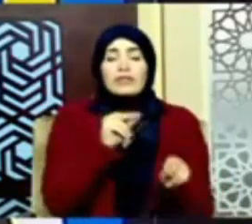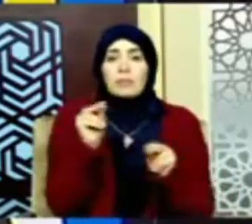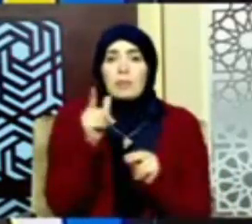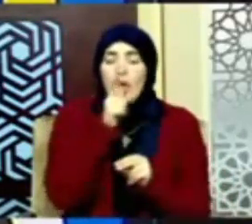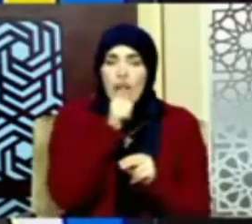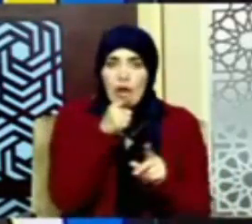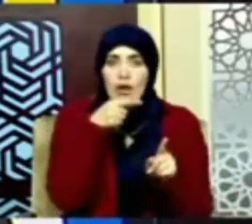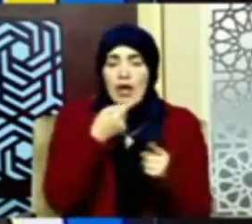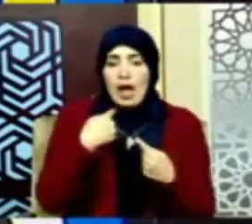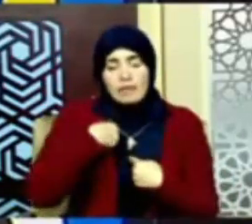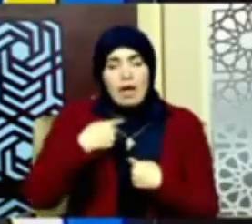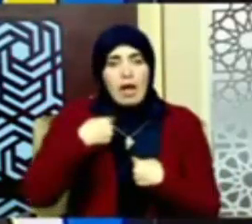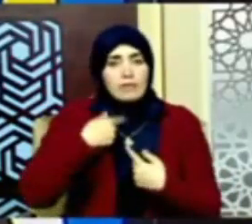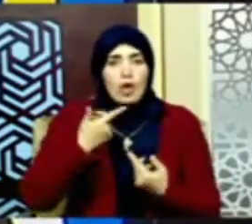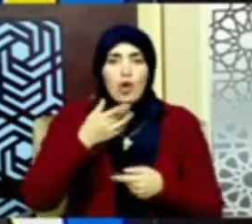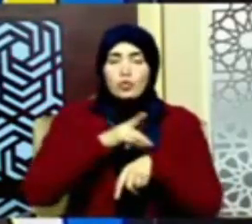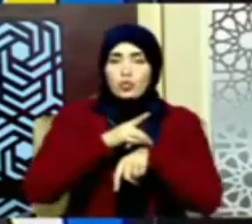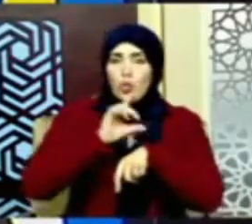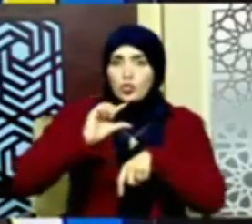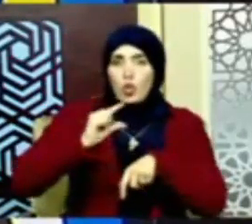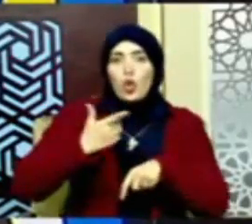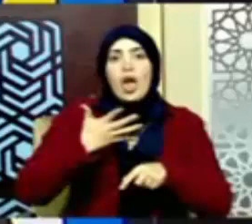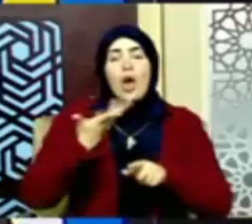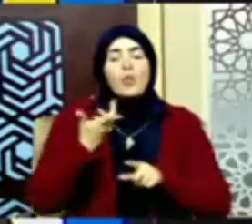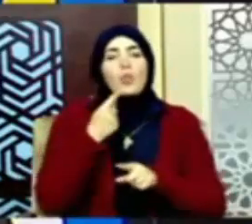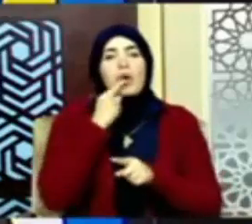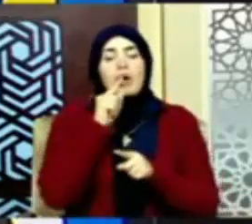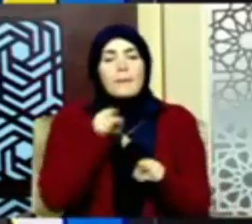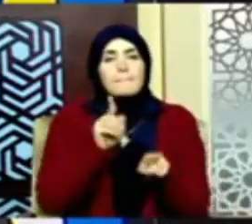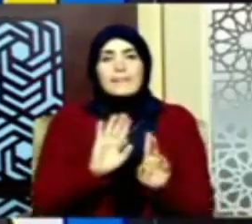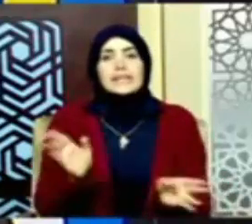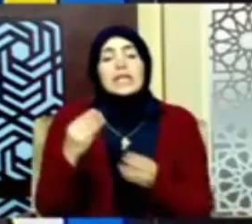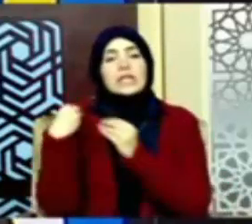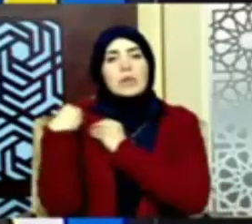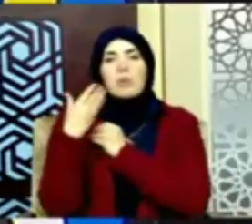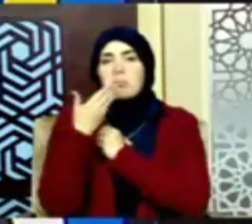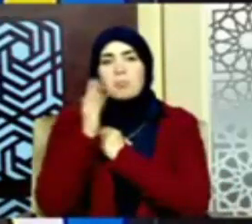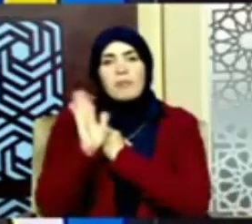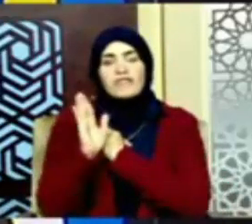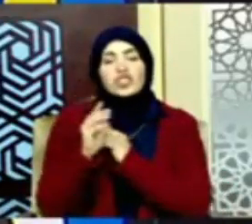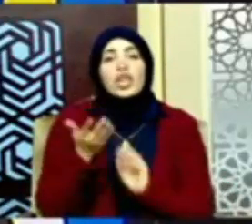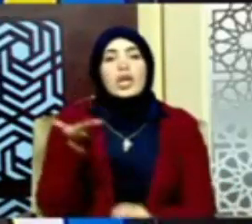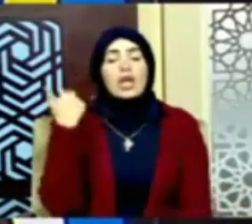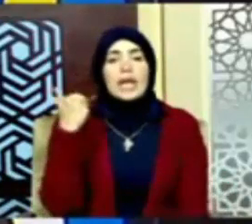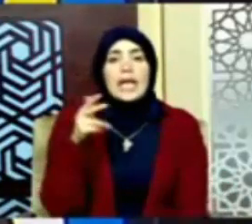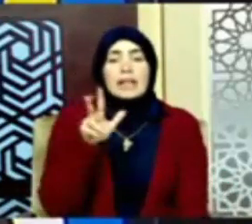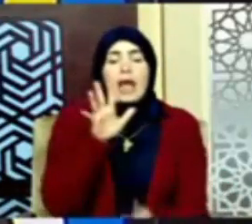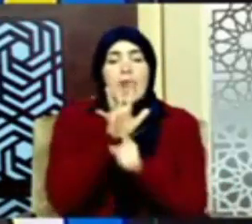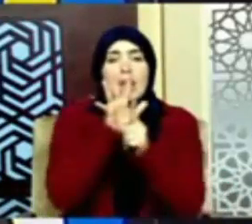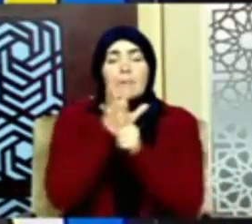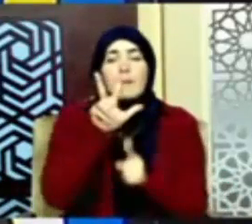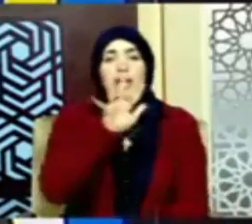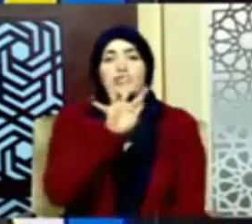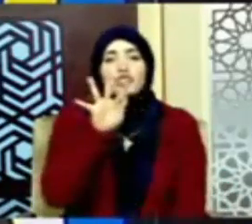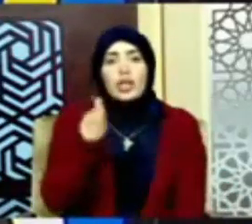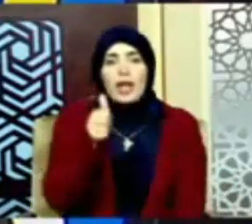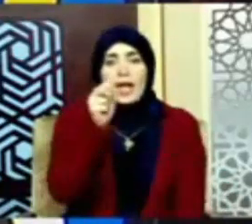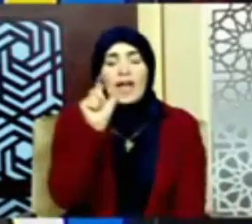عليك ذلك، فليس لك إلا ما قد قيل عليك. وكان الإمام الشافعي رحمه الله